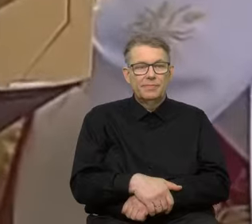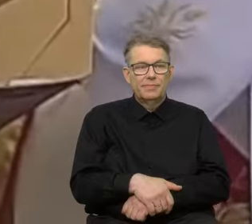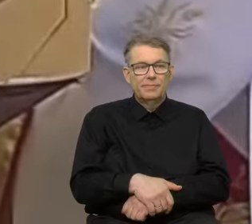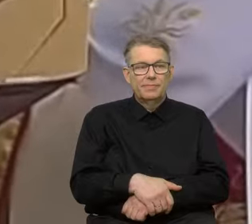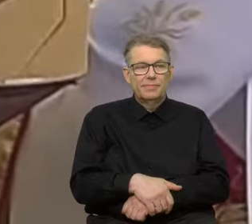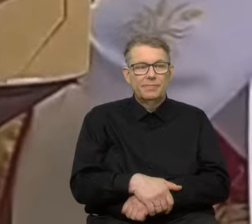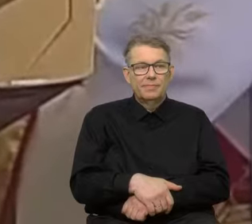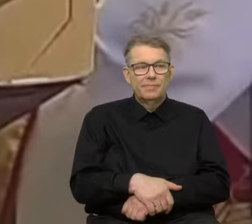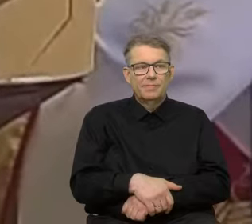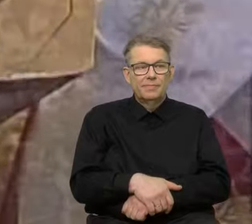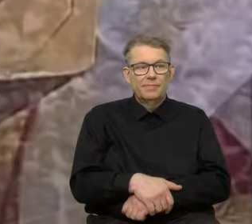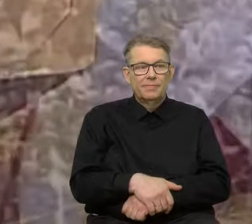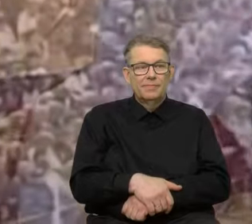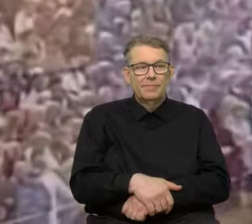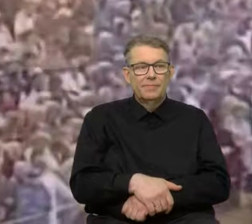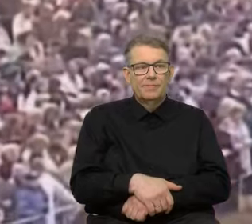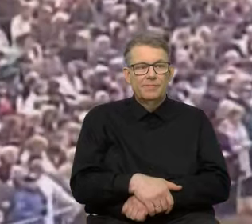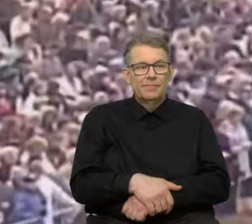nunciande exegit,